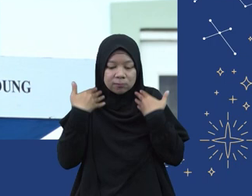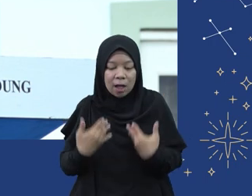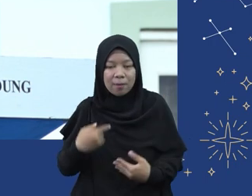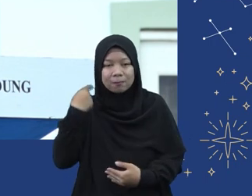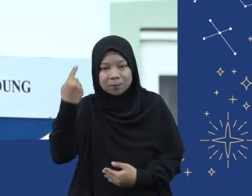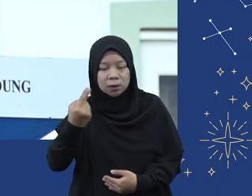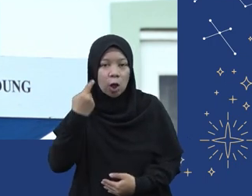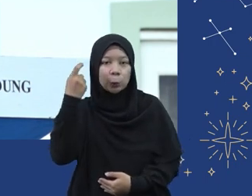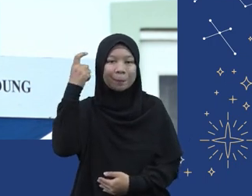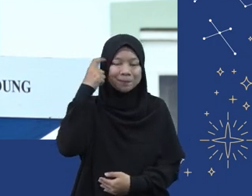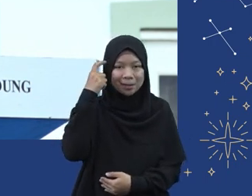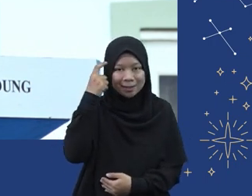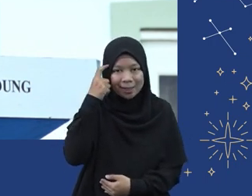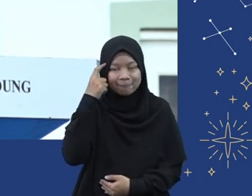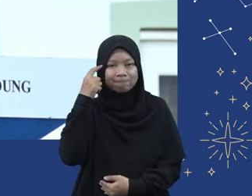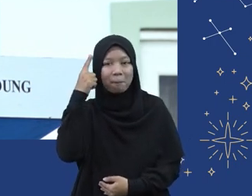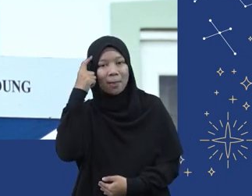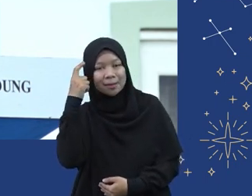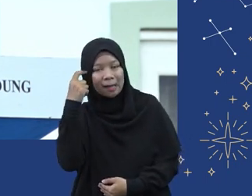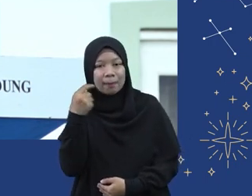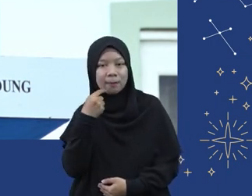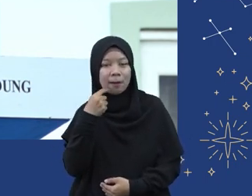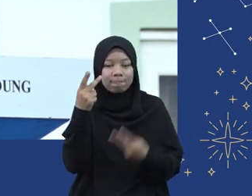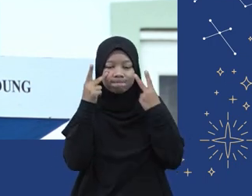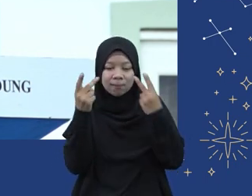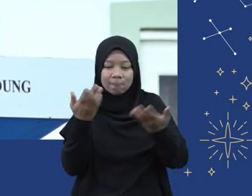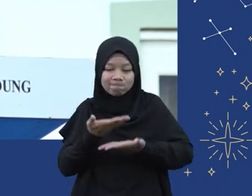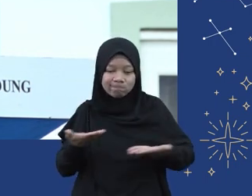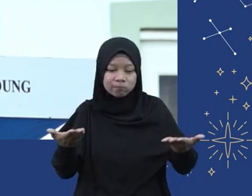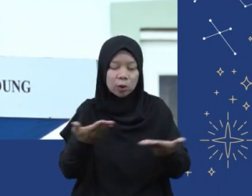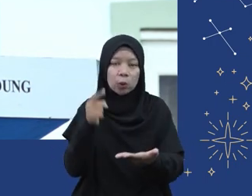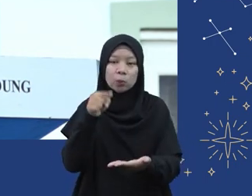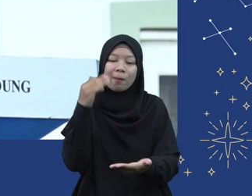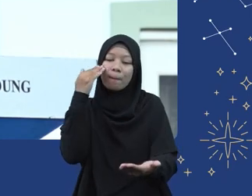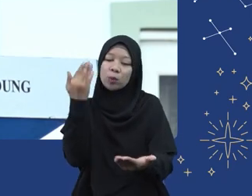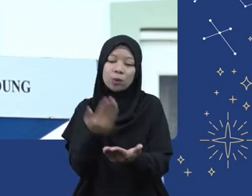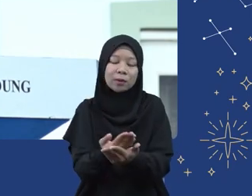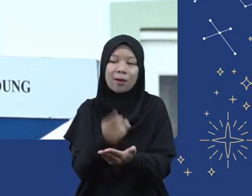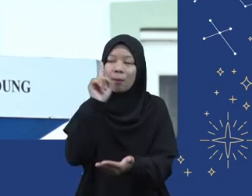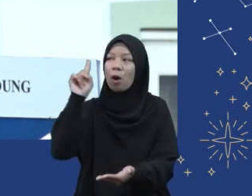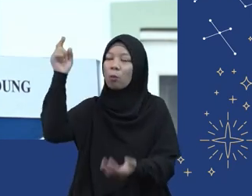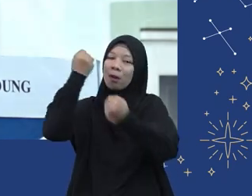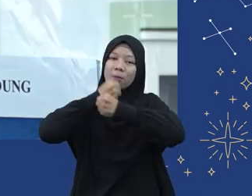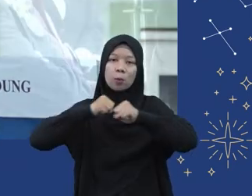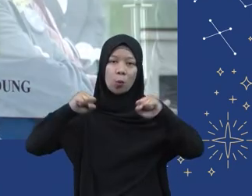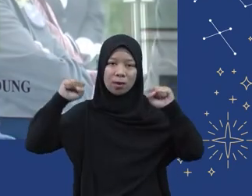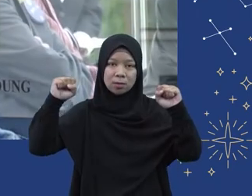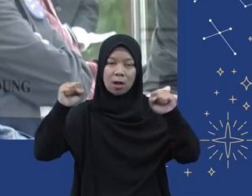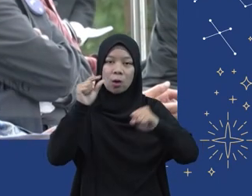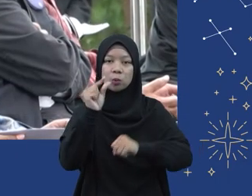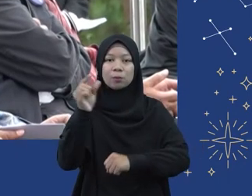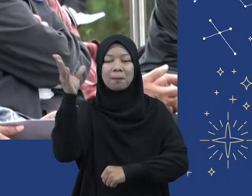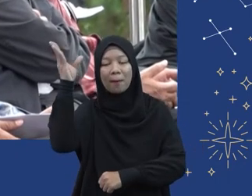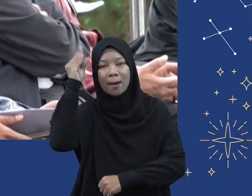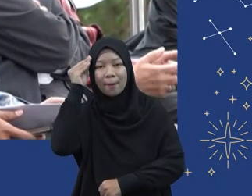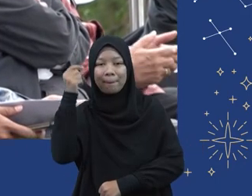merenungkan dan mempelajari fenomena di alam semesta sebagai tanda-tanda kekuasaanmu Ya Allah untuk memperoleh hikmah dan